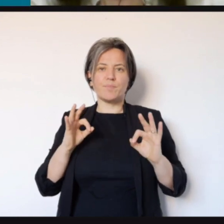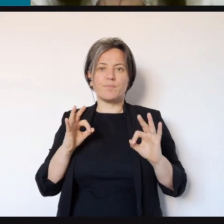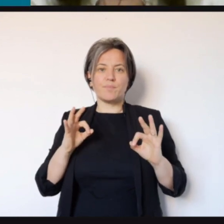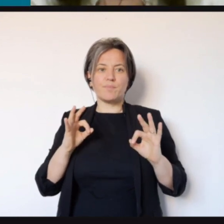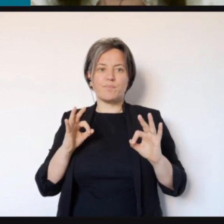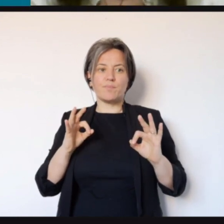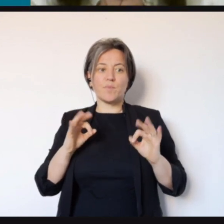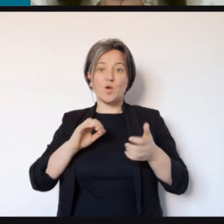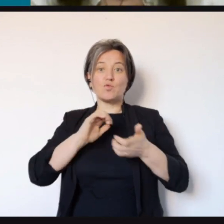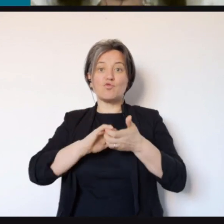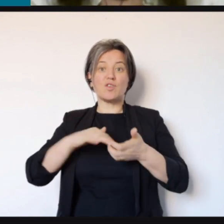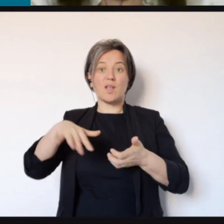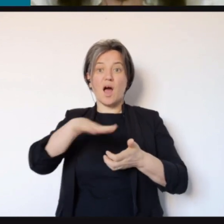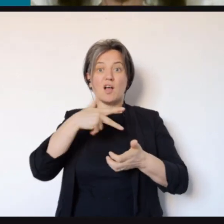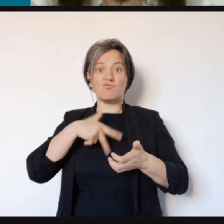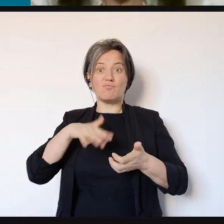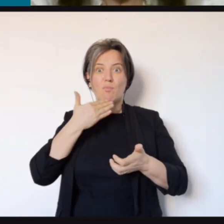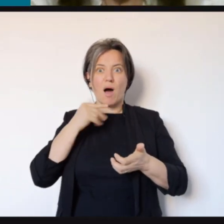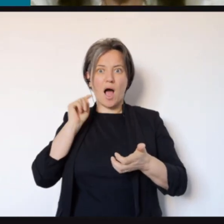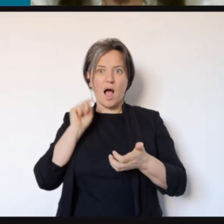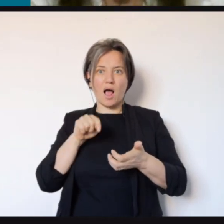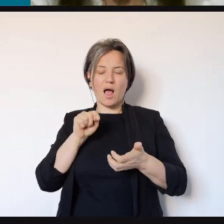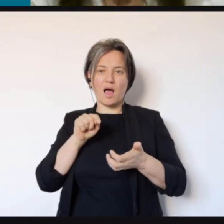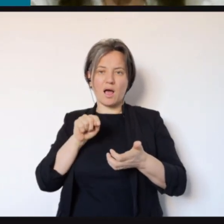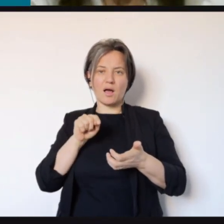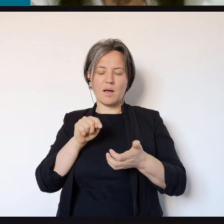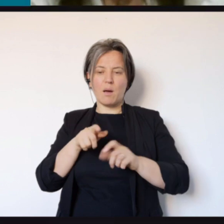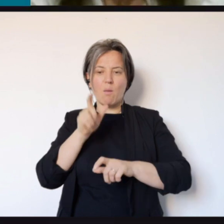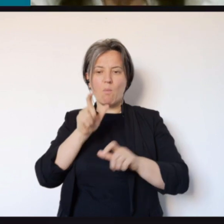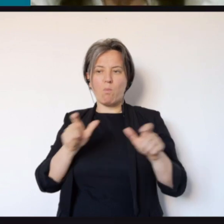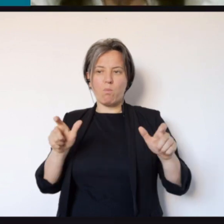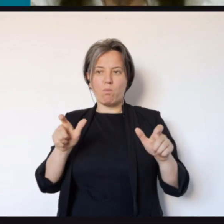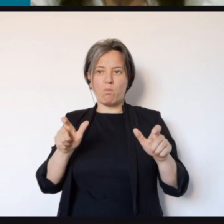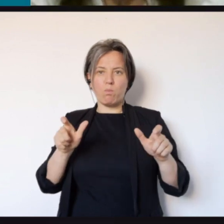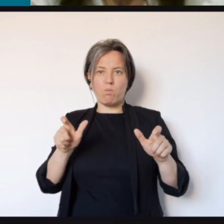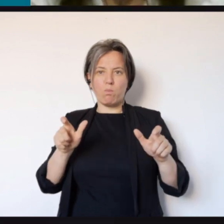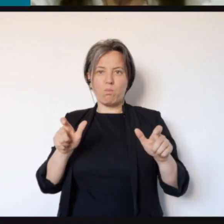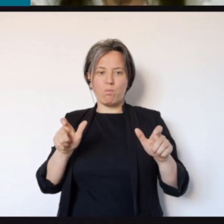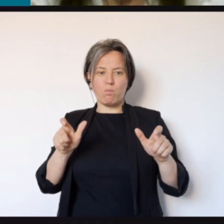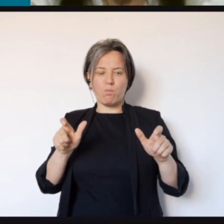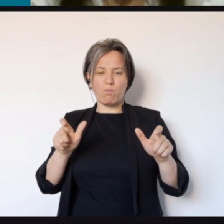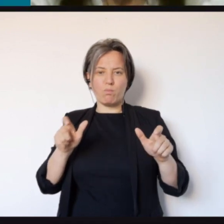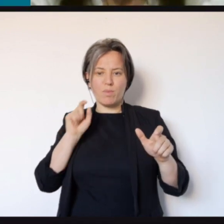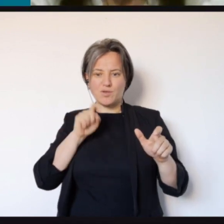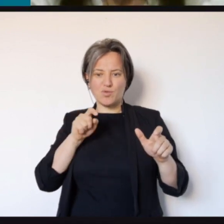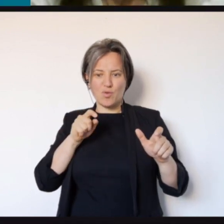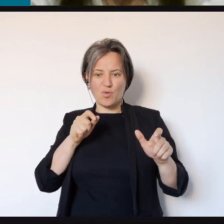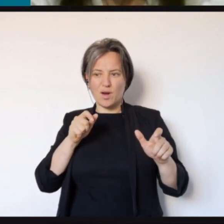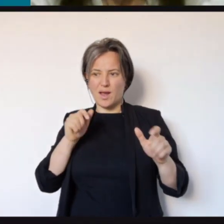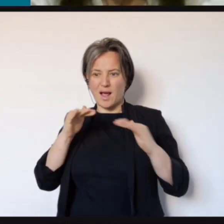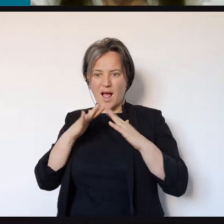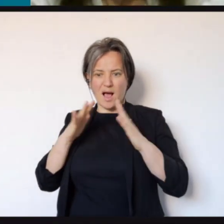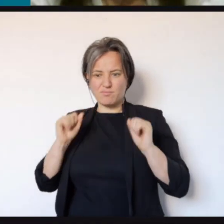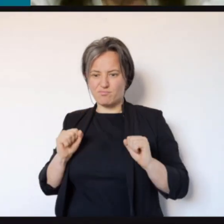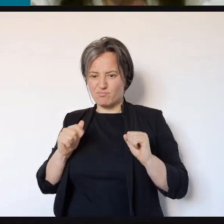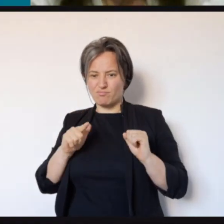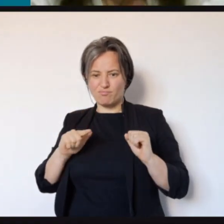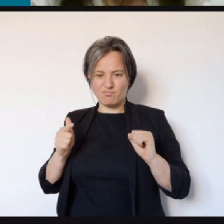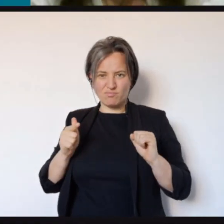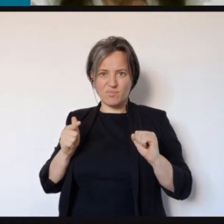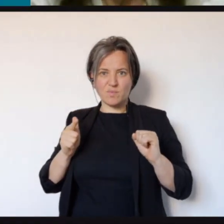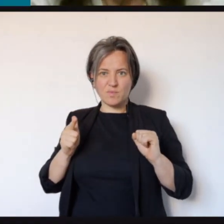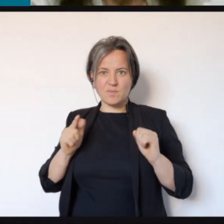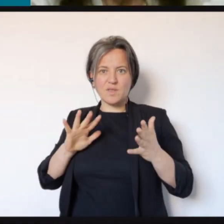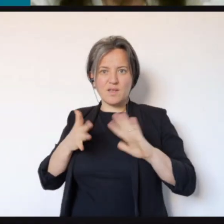se non ci fosse stata quella che viene chiamata società civile, quelle persone sarebbero state da sole e